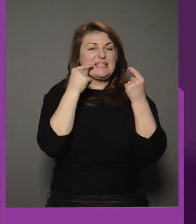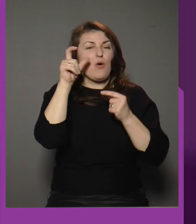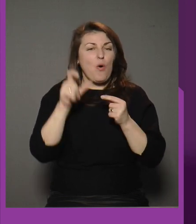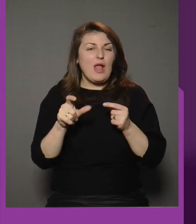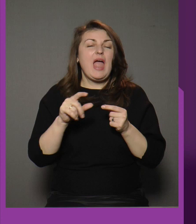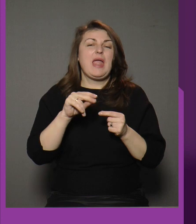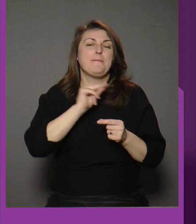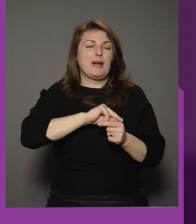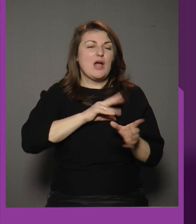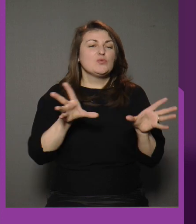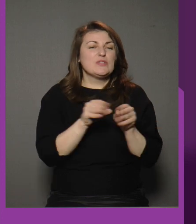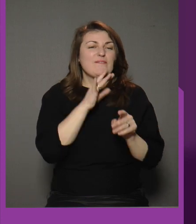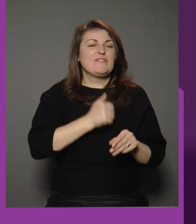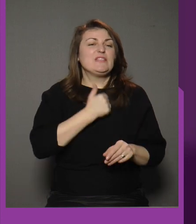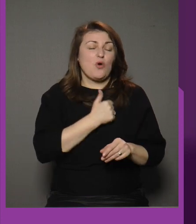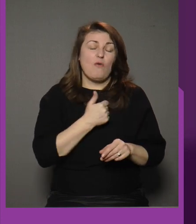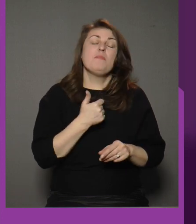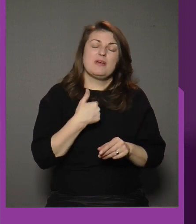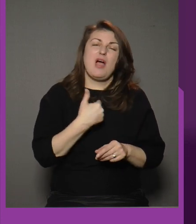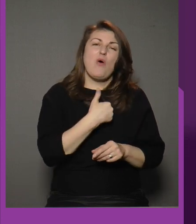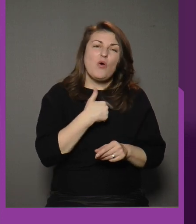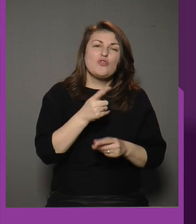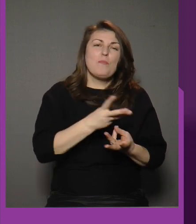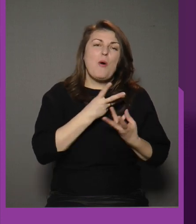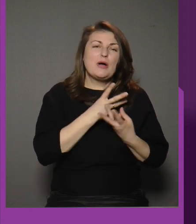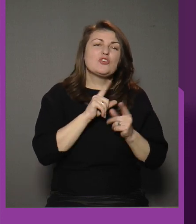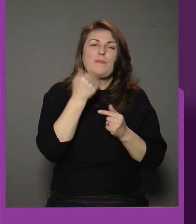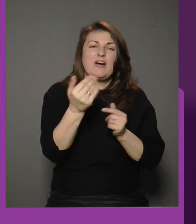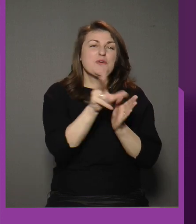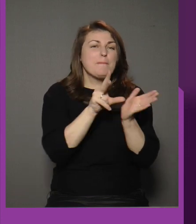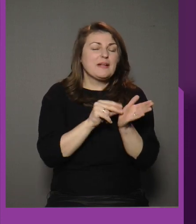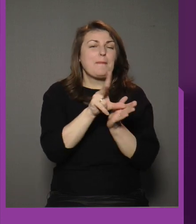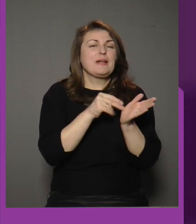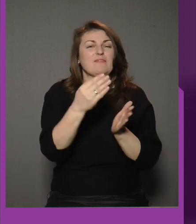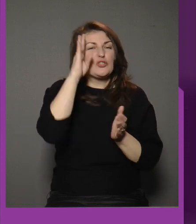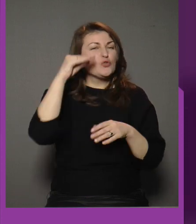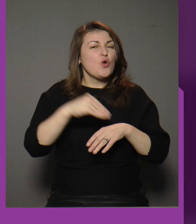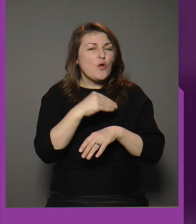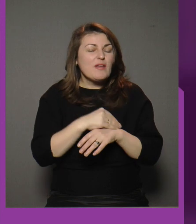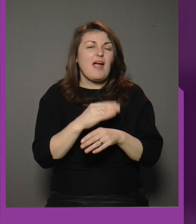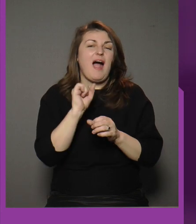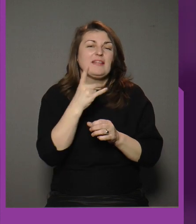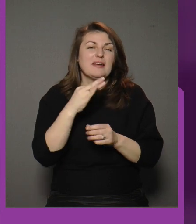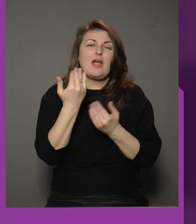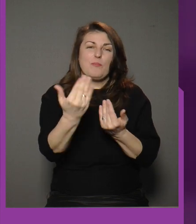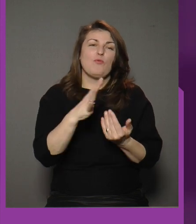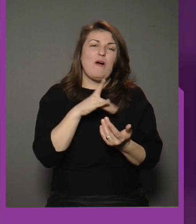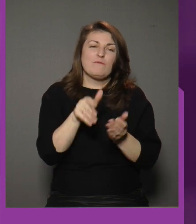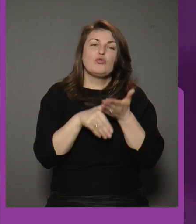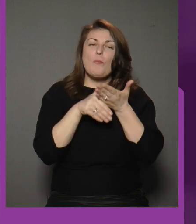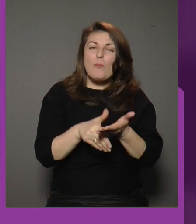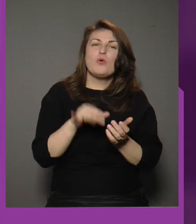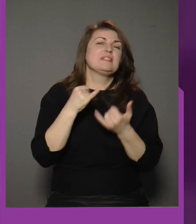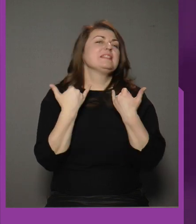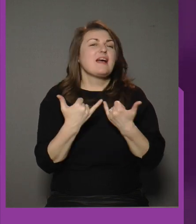з військовими, і хочу побажати, щоб ваш приклад, приклад вашого чоловіка Андрія, був вам в допомозі і